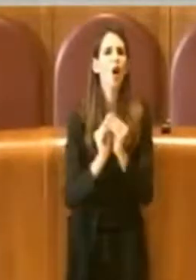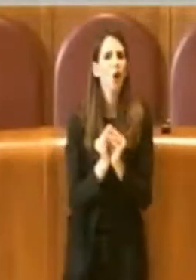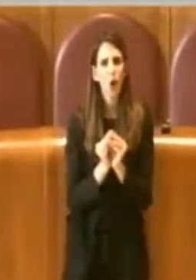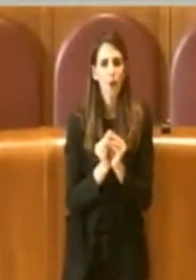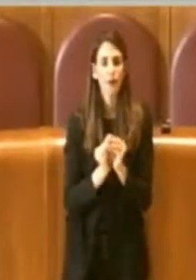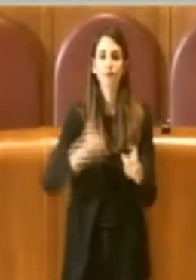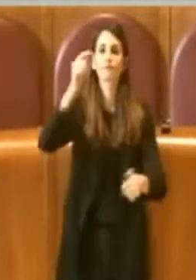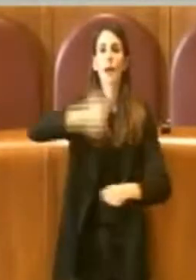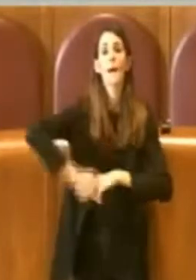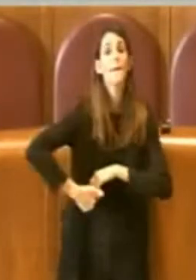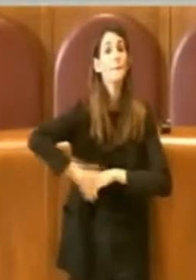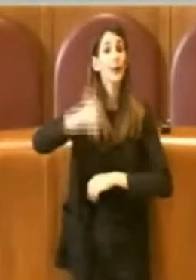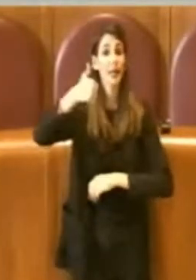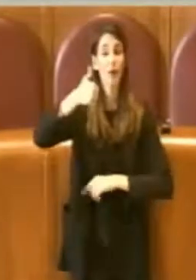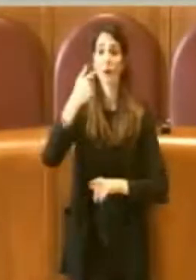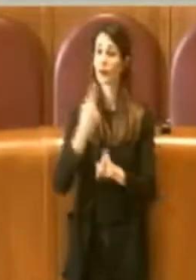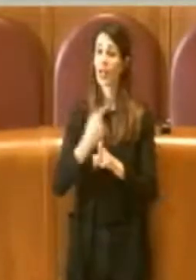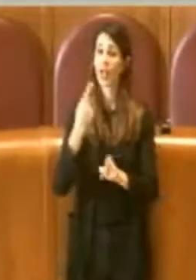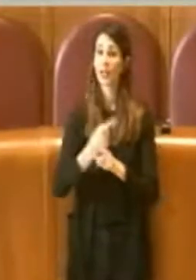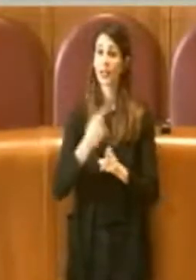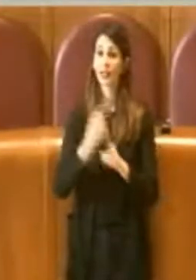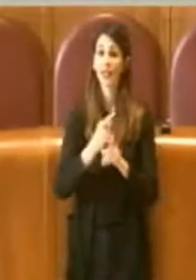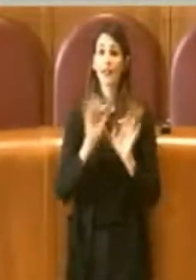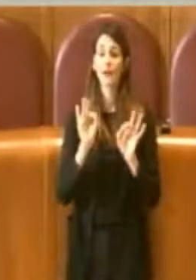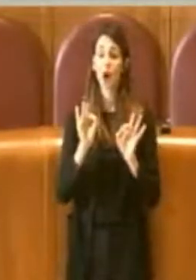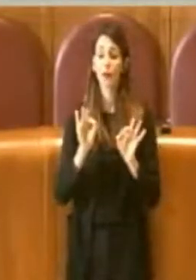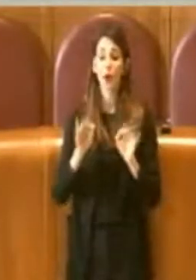in sicurezza gli spazi pedonali,